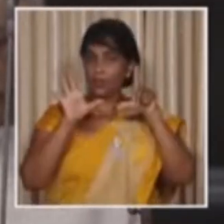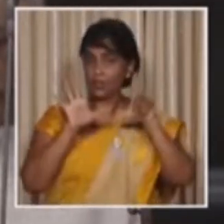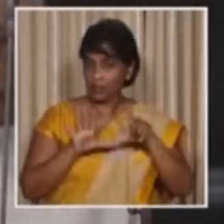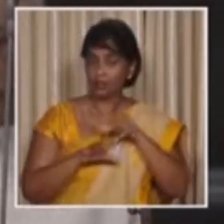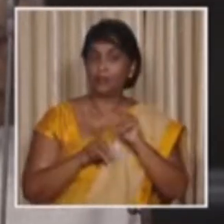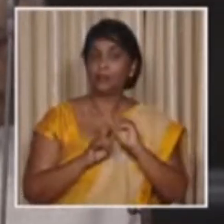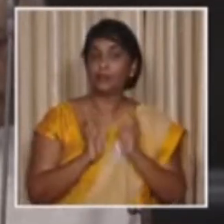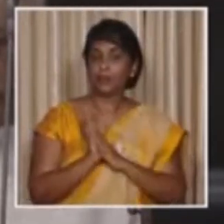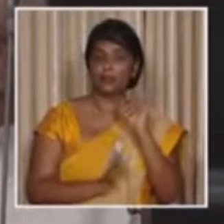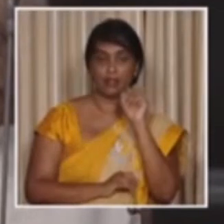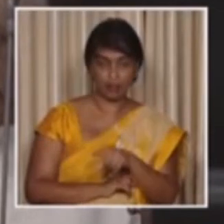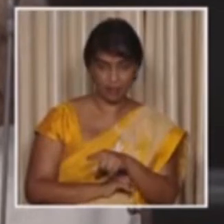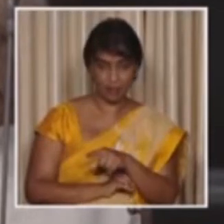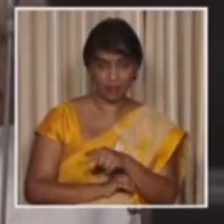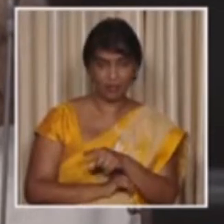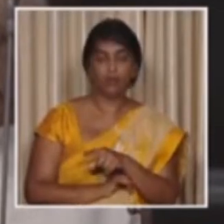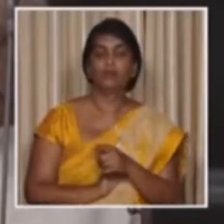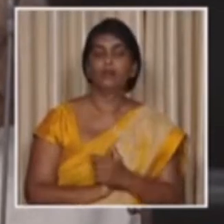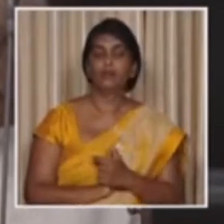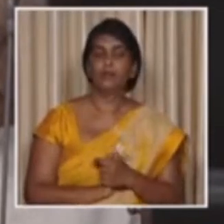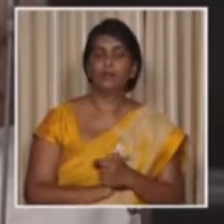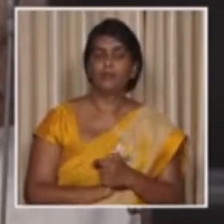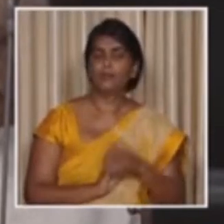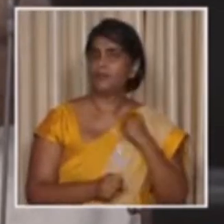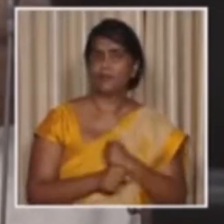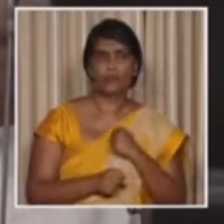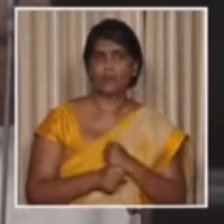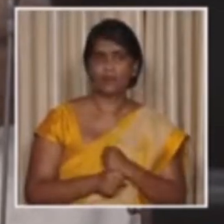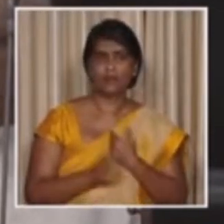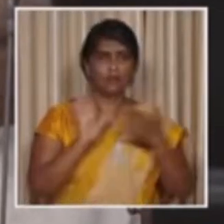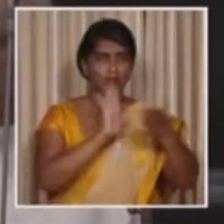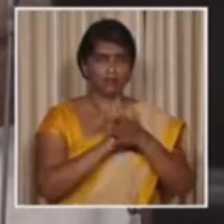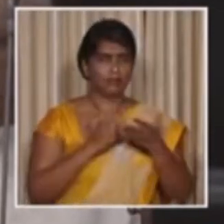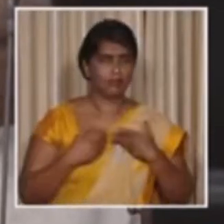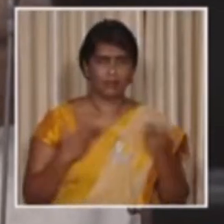එයාගෙන් කිසිම සහනයක් ඉල්ලලා නැහැ ඉතින් මෙතනලා තියෙන ආණ්ඩුවට කිසිම බැඳීමක් නැහැ